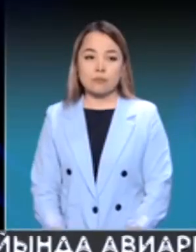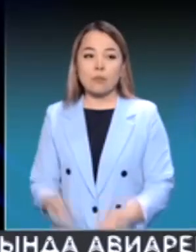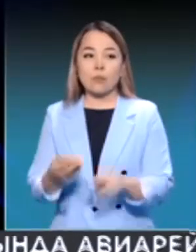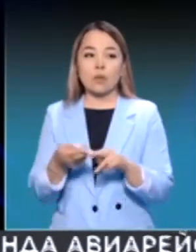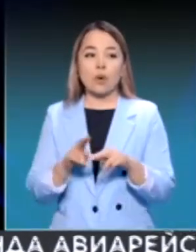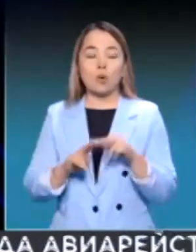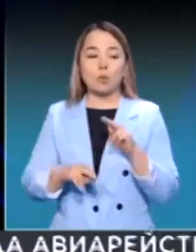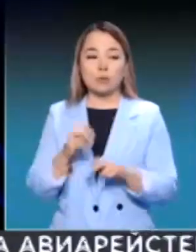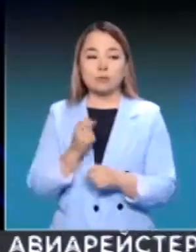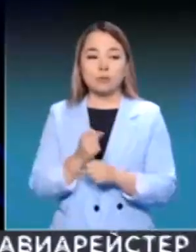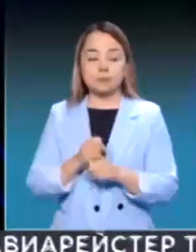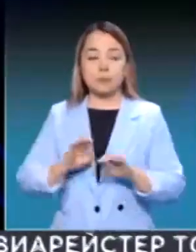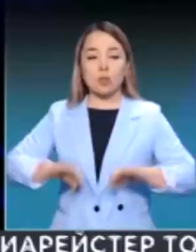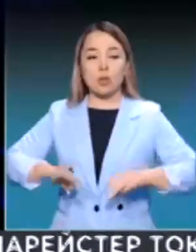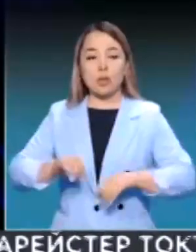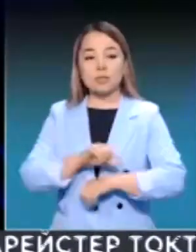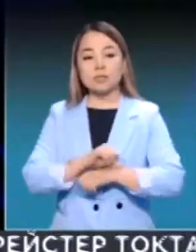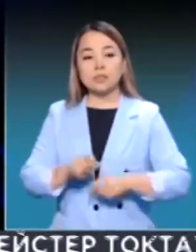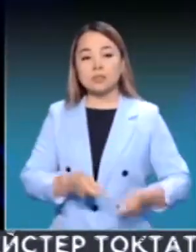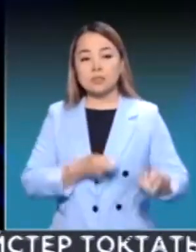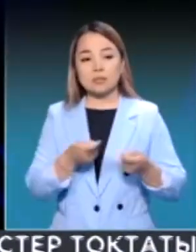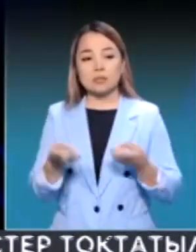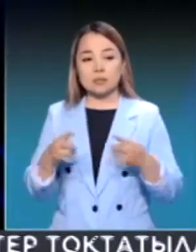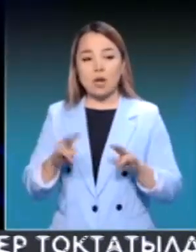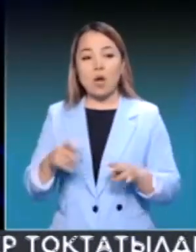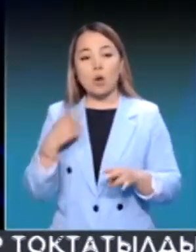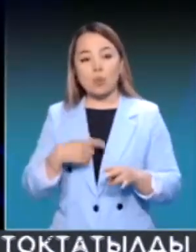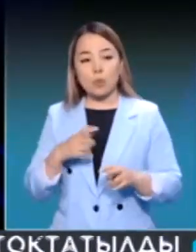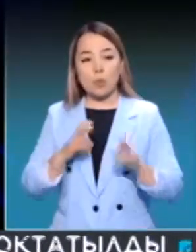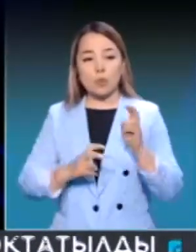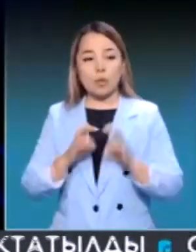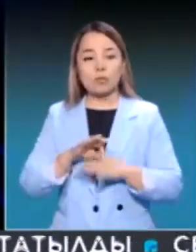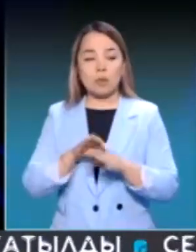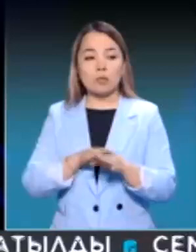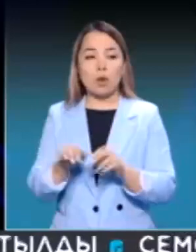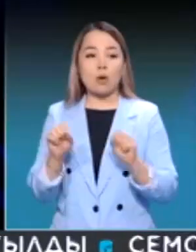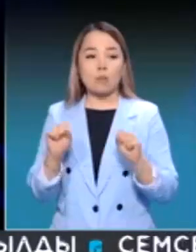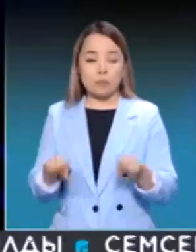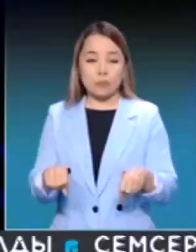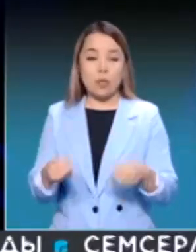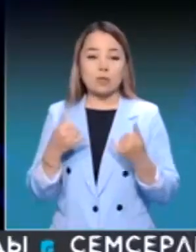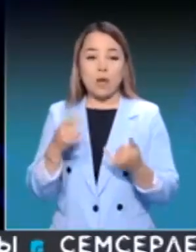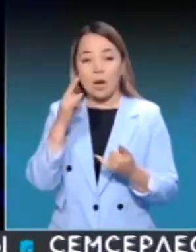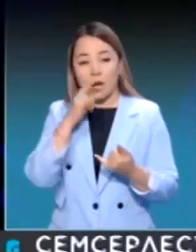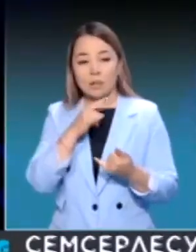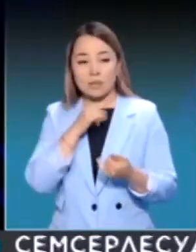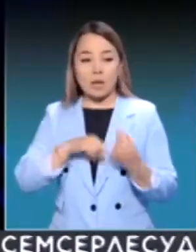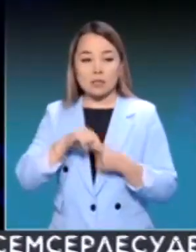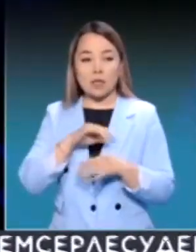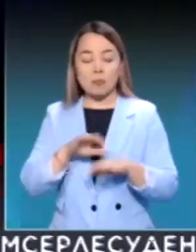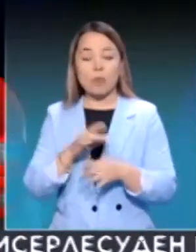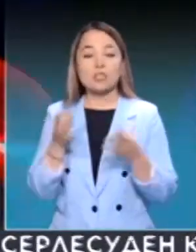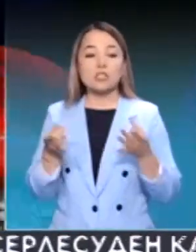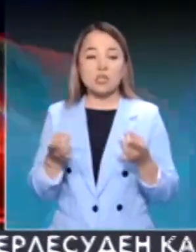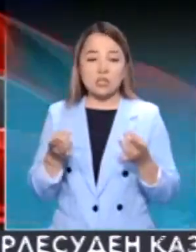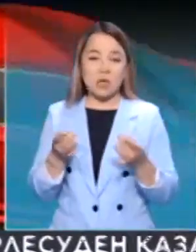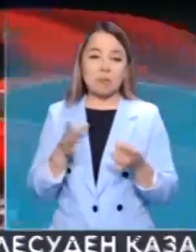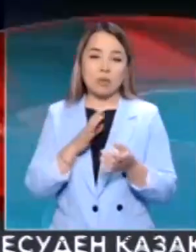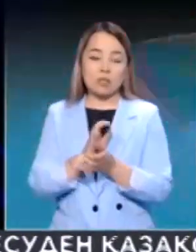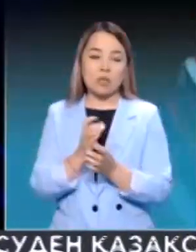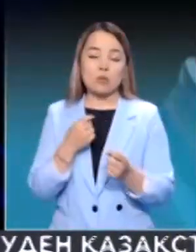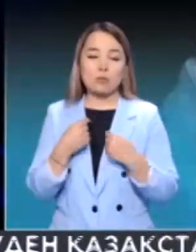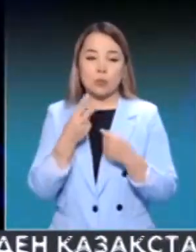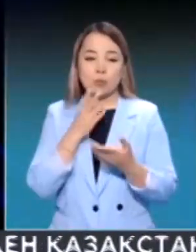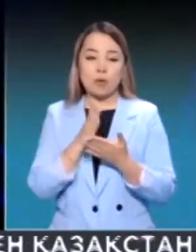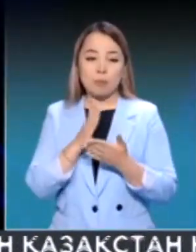осы құрастырылмалы көліктерді шетелден әкелмей-ақ, өзімізде өндіруге болар еді. Алайда қазақстандық кәсіпорындар шикізаттан таршылық көріп